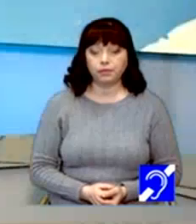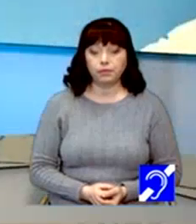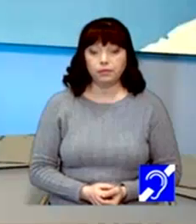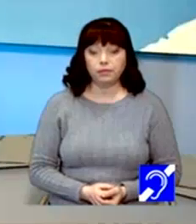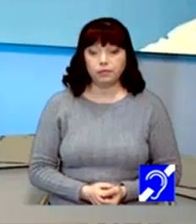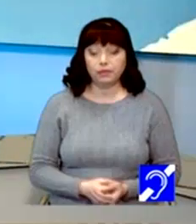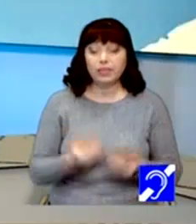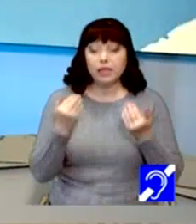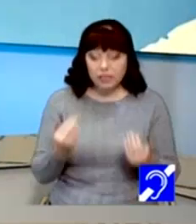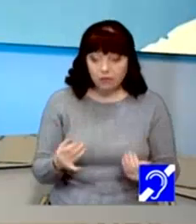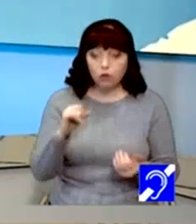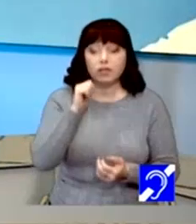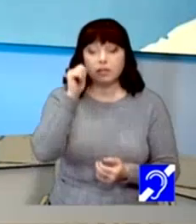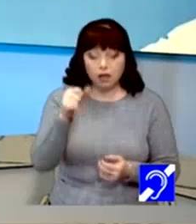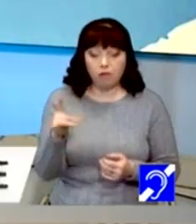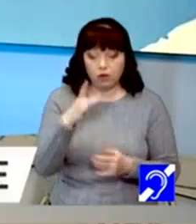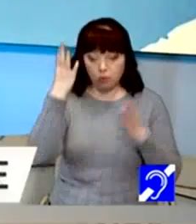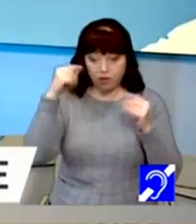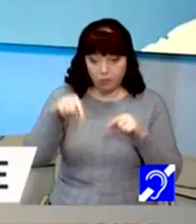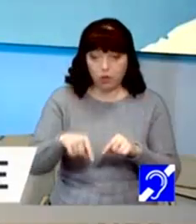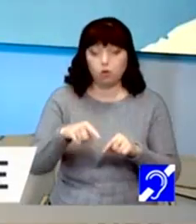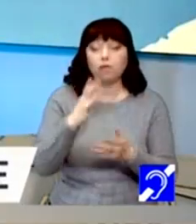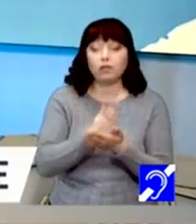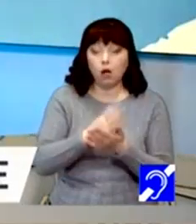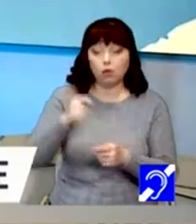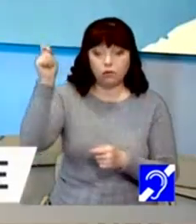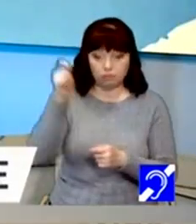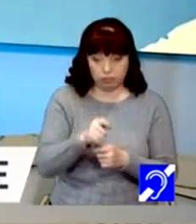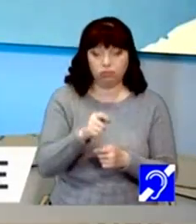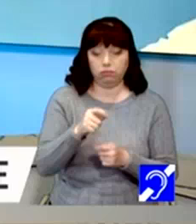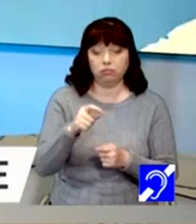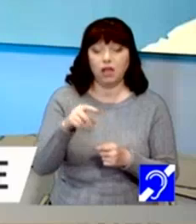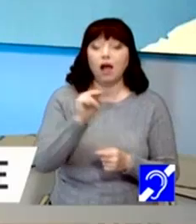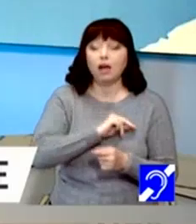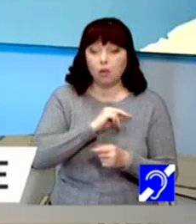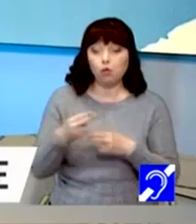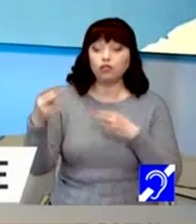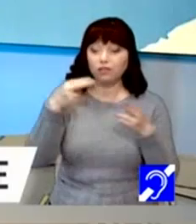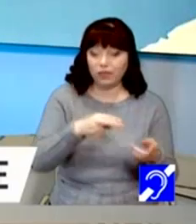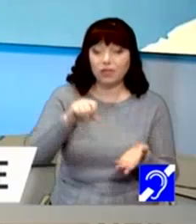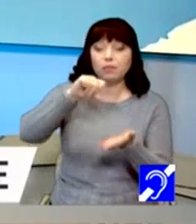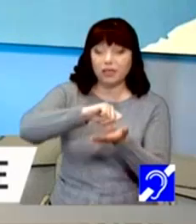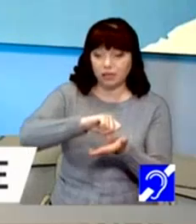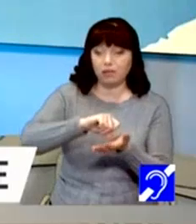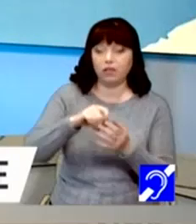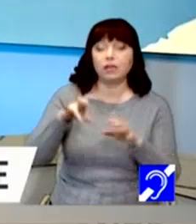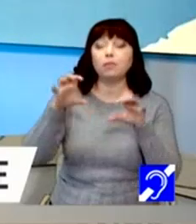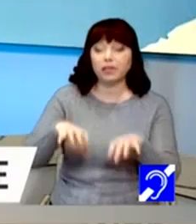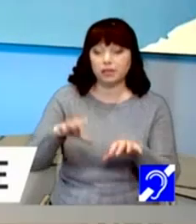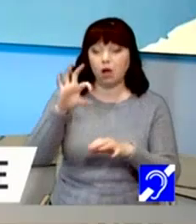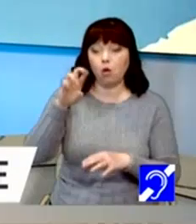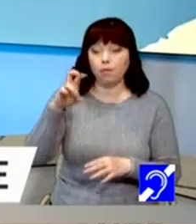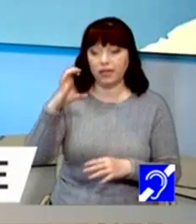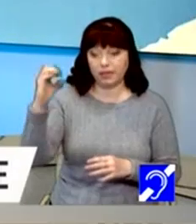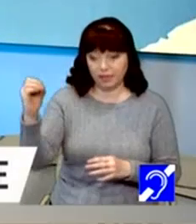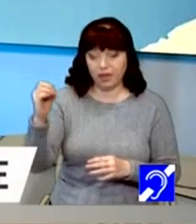www.jurnalul.ro și mâine în Republica Moldova se află între o vizită oficială reprezentantul special al președintelui în exercițiu al osce